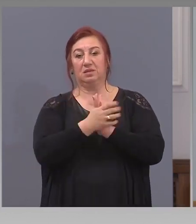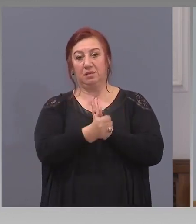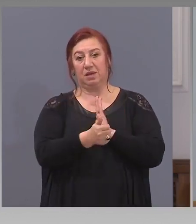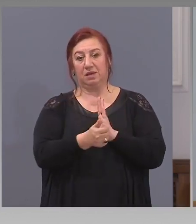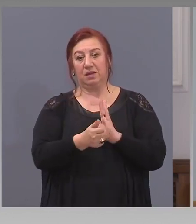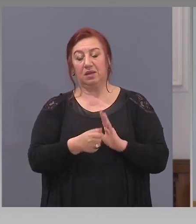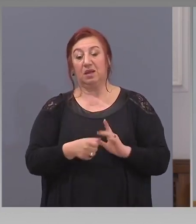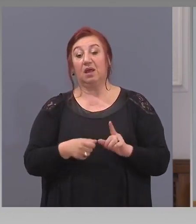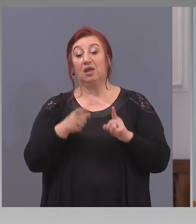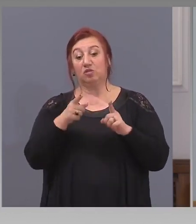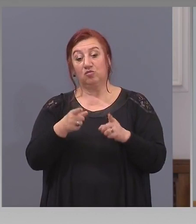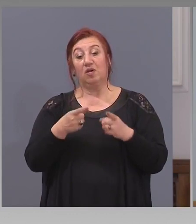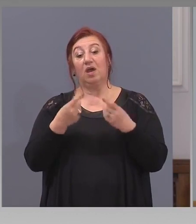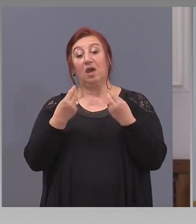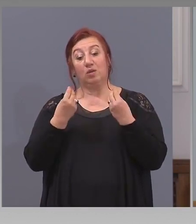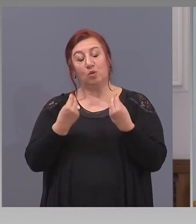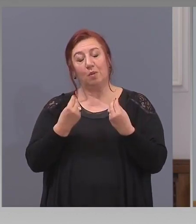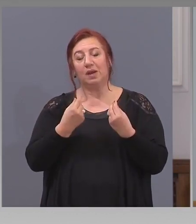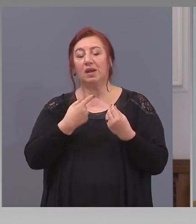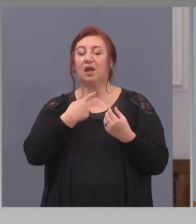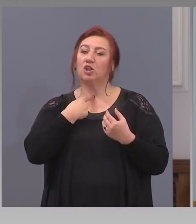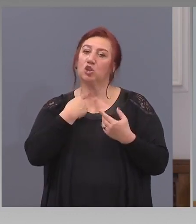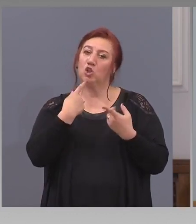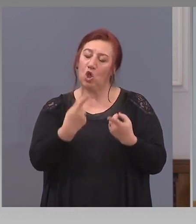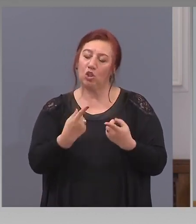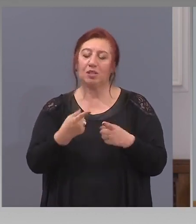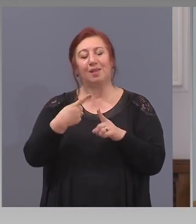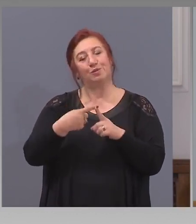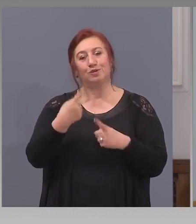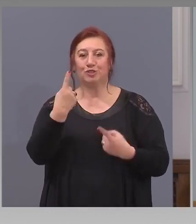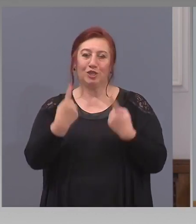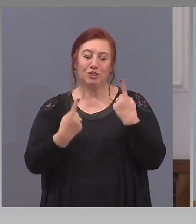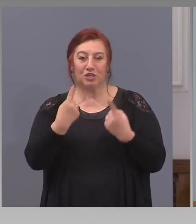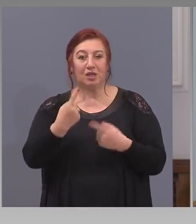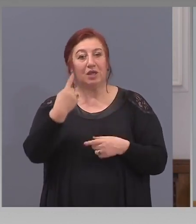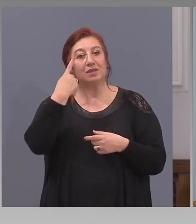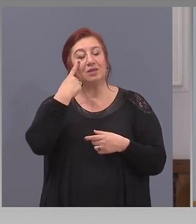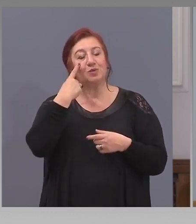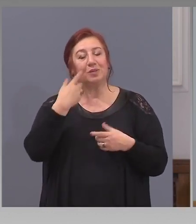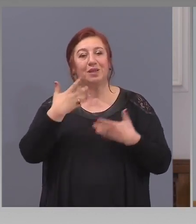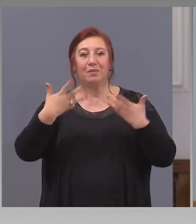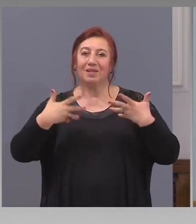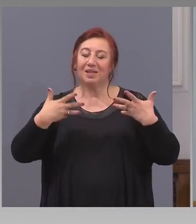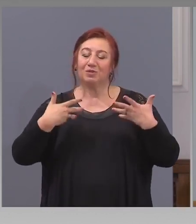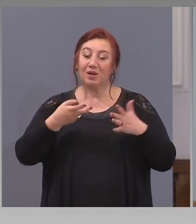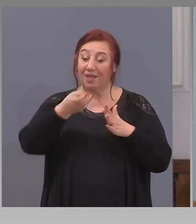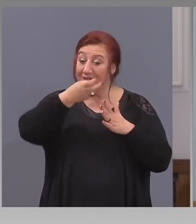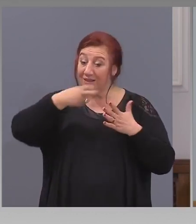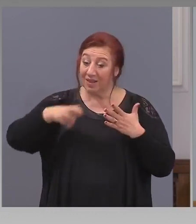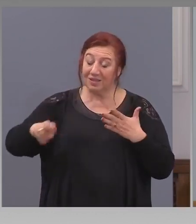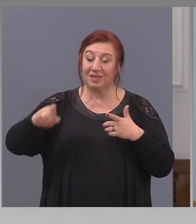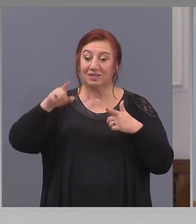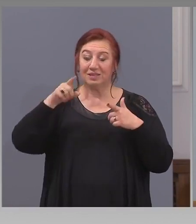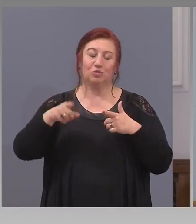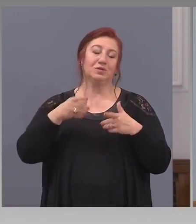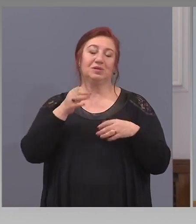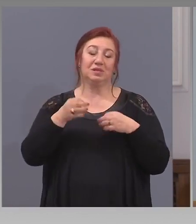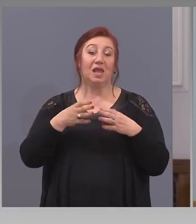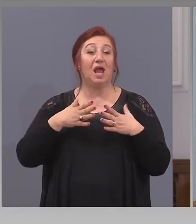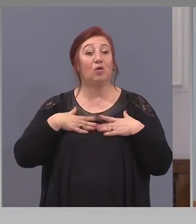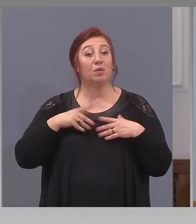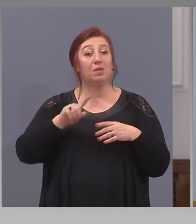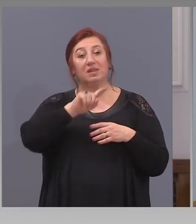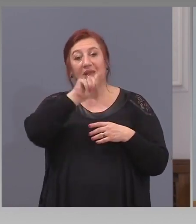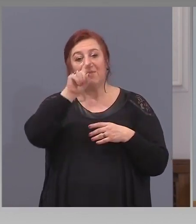това за един добър тон и с шеги да се опитаме с настроение да излезем от днес от тук. Ако имате въпроси, ще